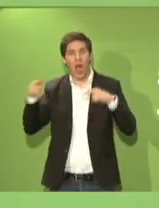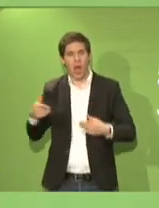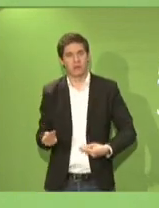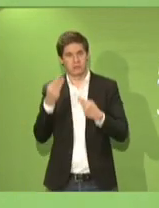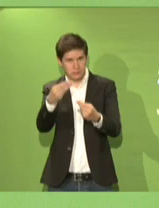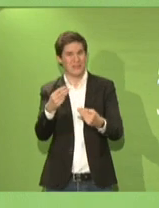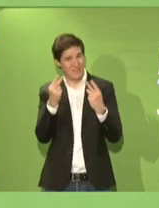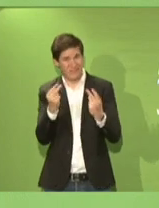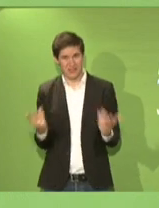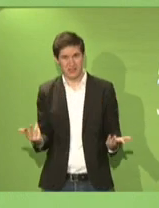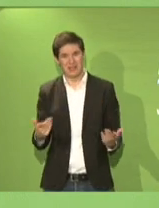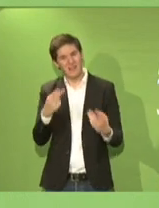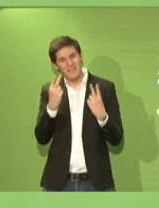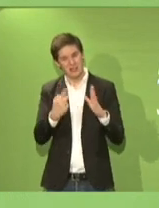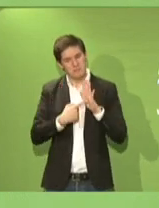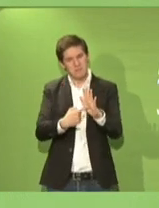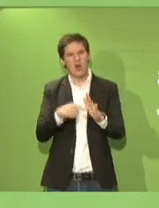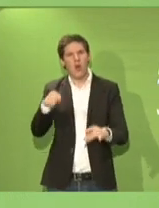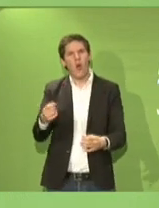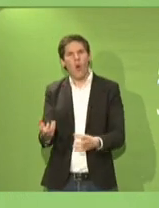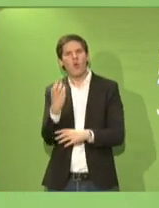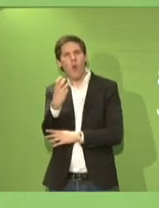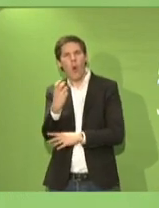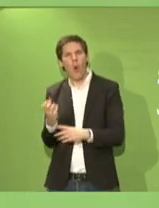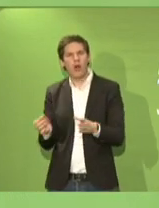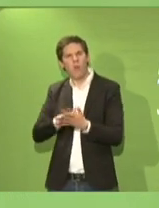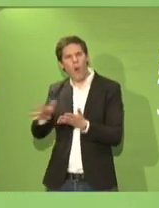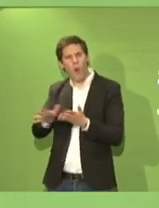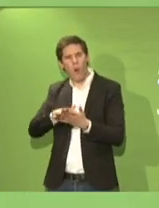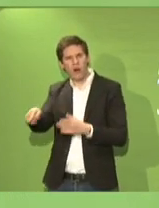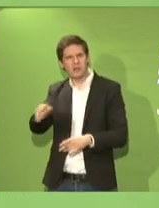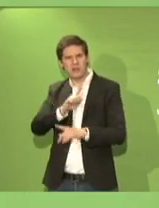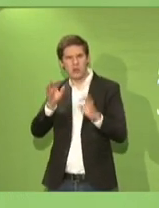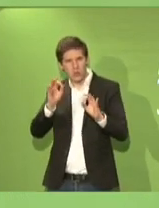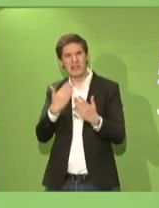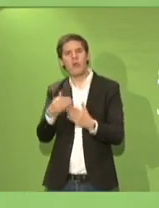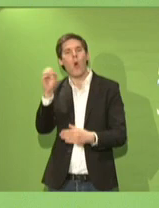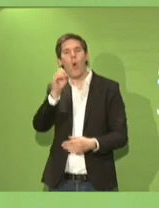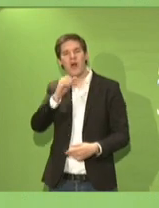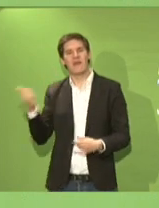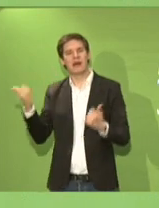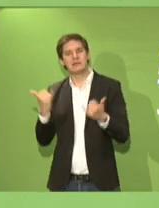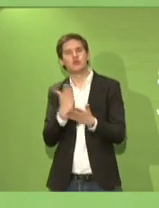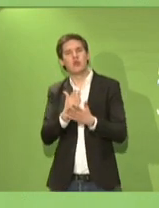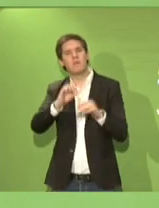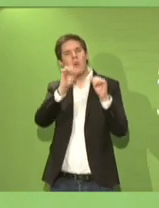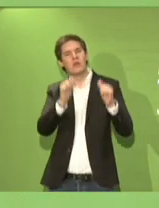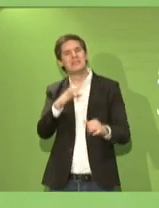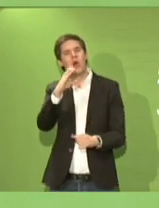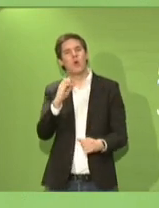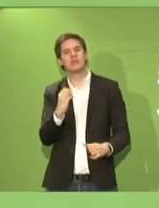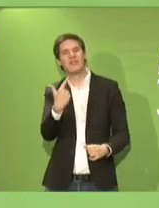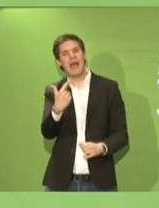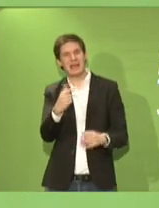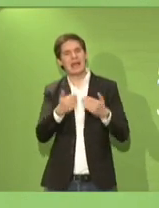Blick auf die ineffizienten Kohleschleudern arbeitet Oliver an einem Modell für CO2-Grenzwerte, wie es sie ja schon in Großbritannien